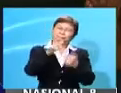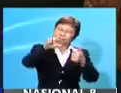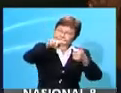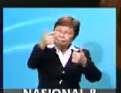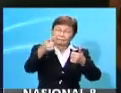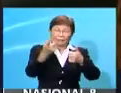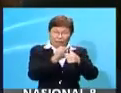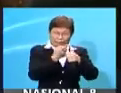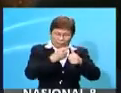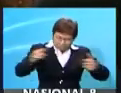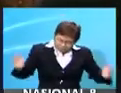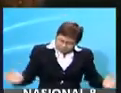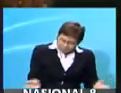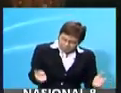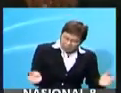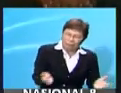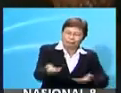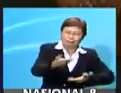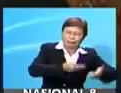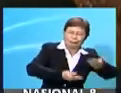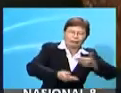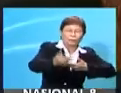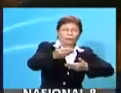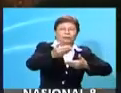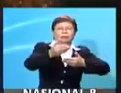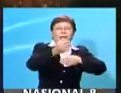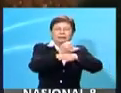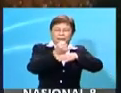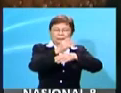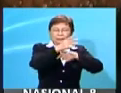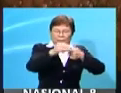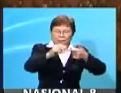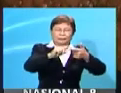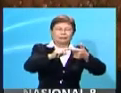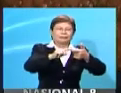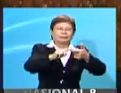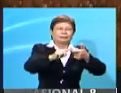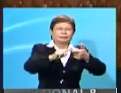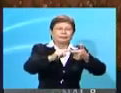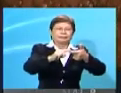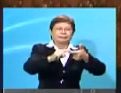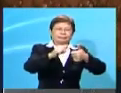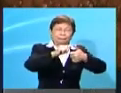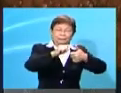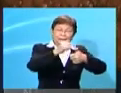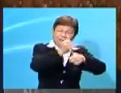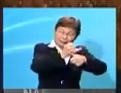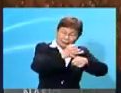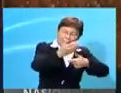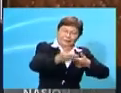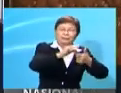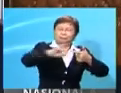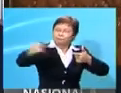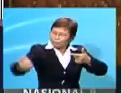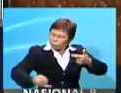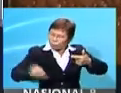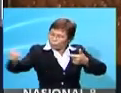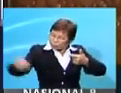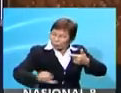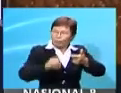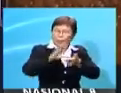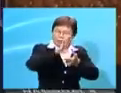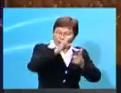menggalakkan peragangan industri dan juga membelawa pelabur